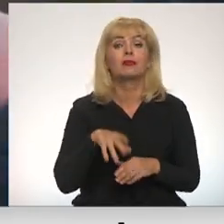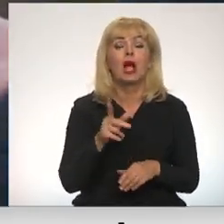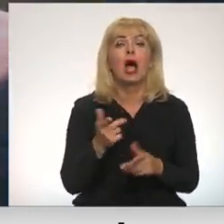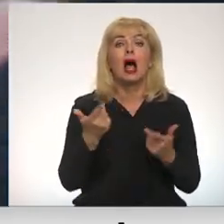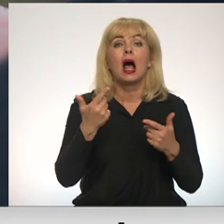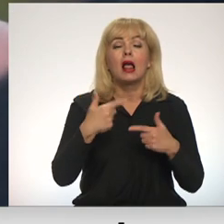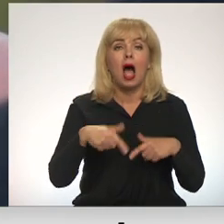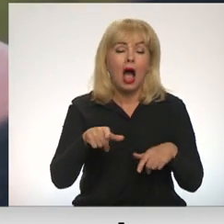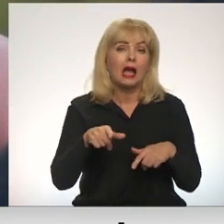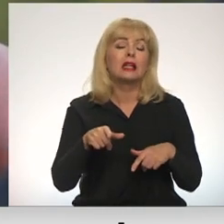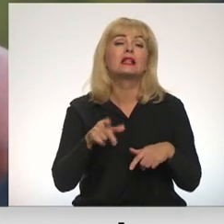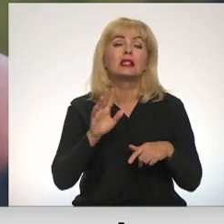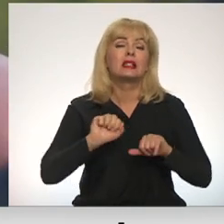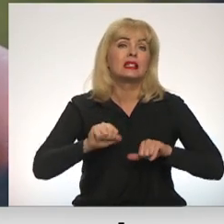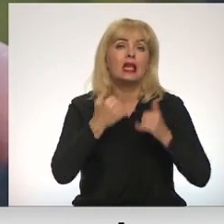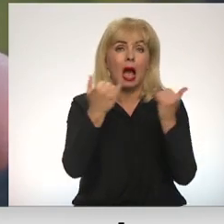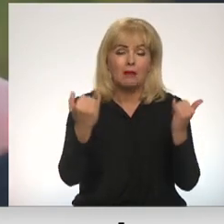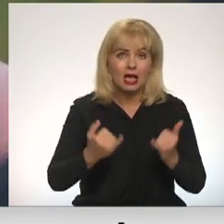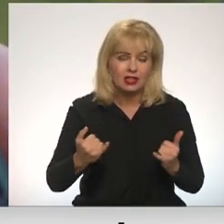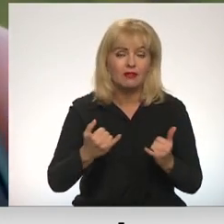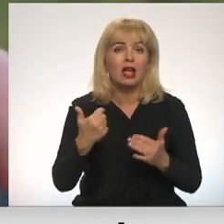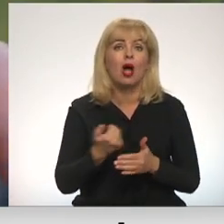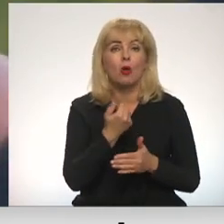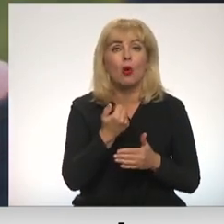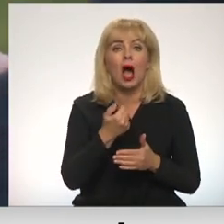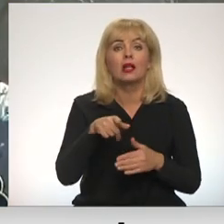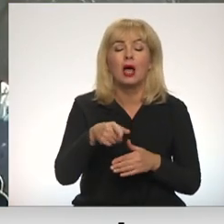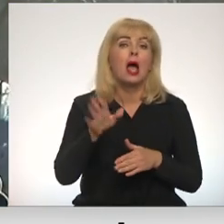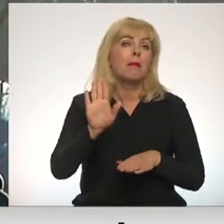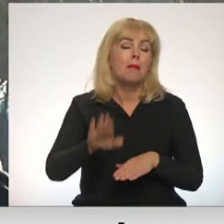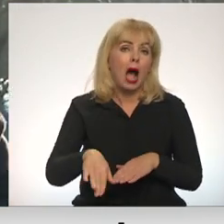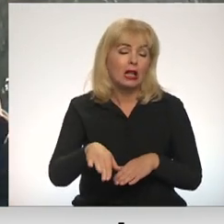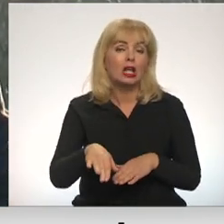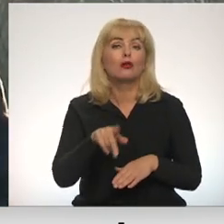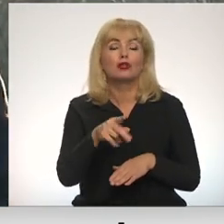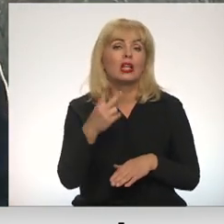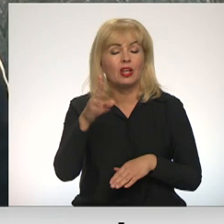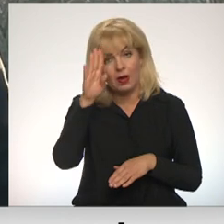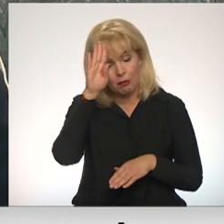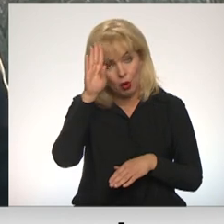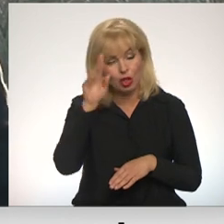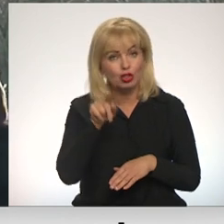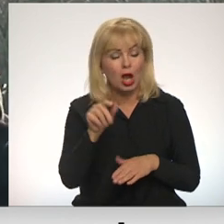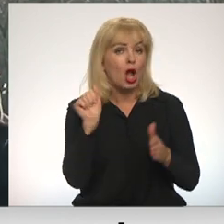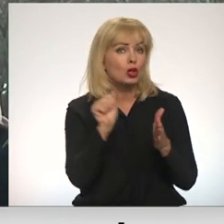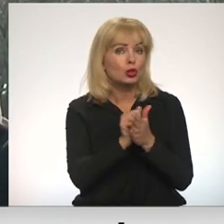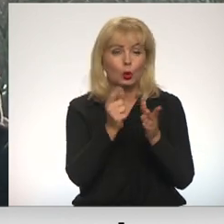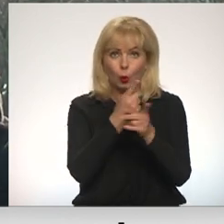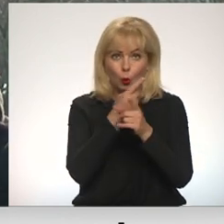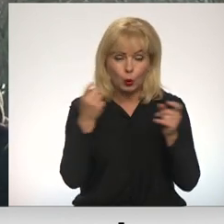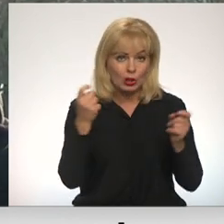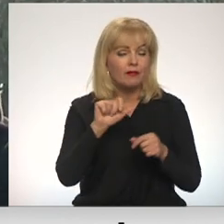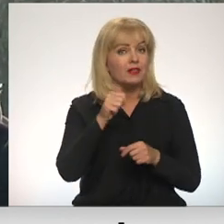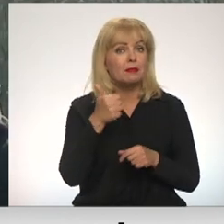gadu mījās dāvanām Ziemassvētku dāvanu grozā palikuši divi puiši. Valmierieta arī pamanījusi, ka pie sludinājumiem cilvēki nevis